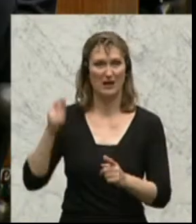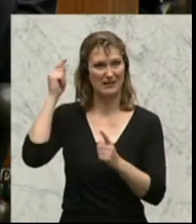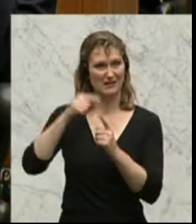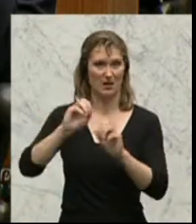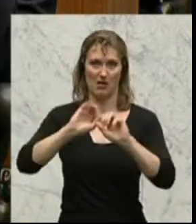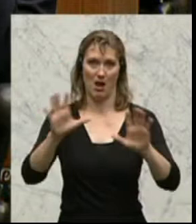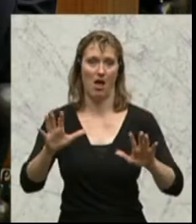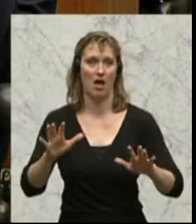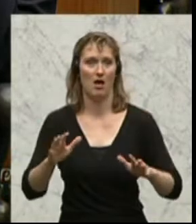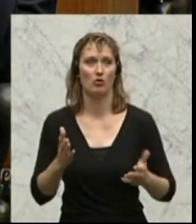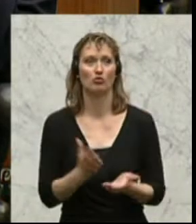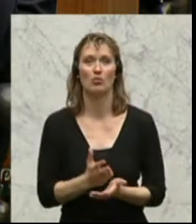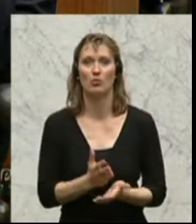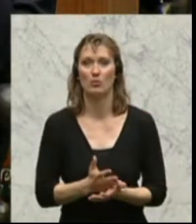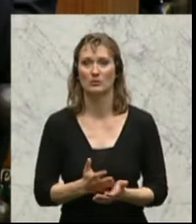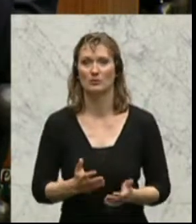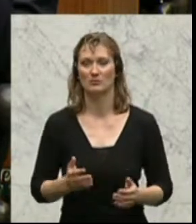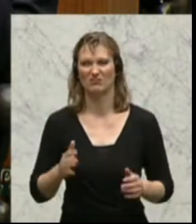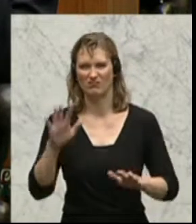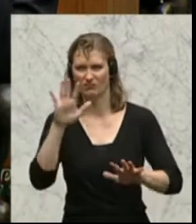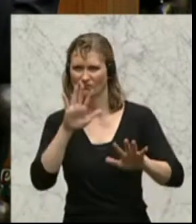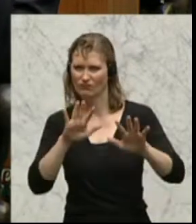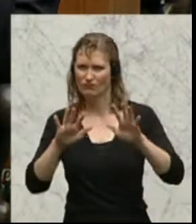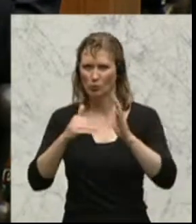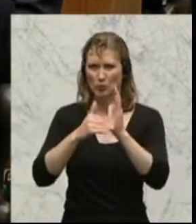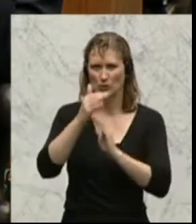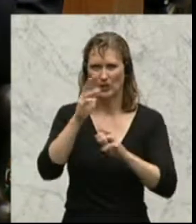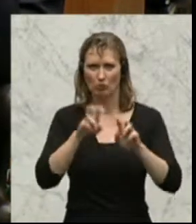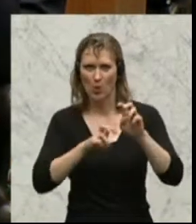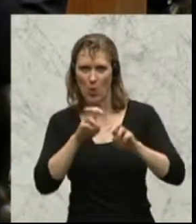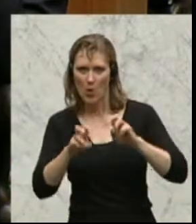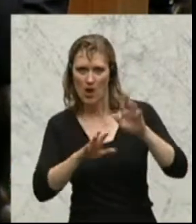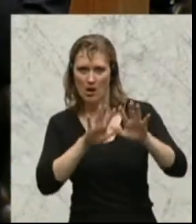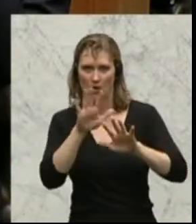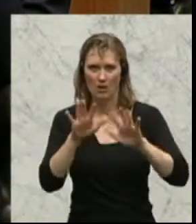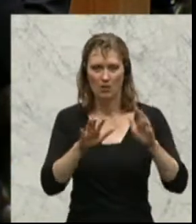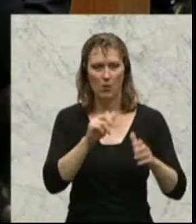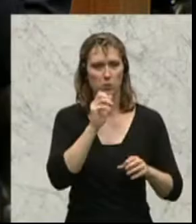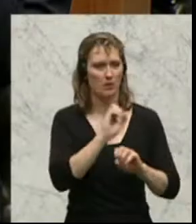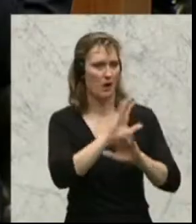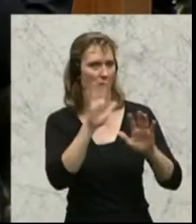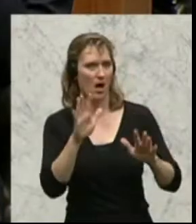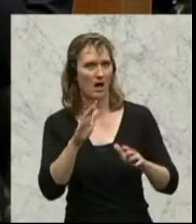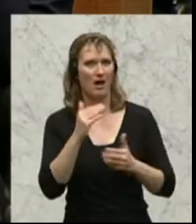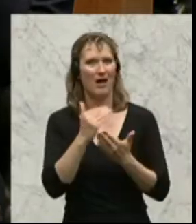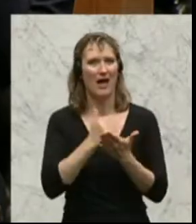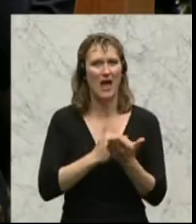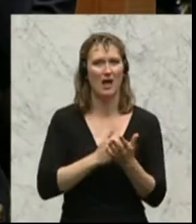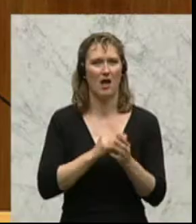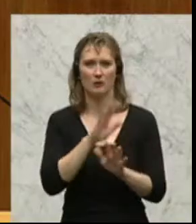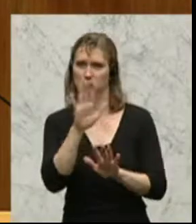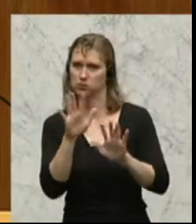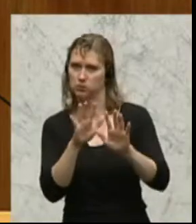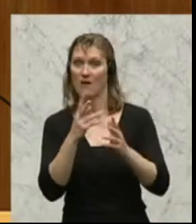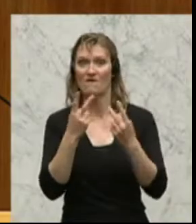bereits ziemlich undurchsichtige Steuersystem durch völlig undurchsichtige Steuerregeln noch weiter zu ergänzen.